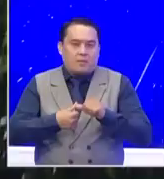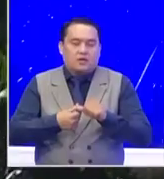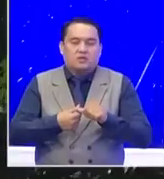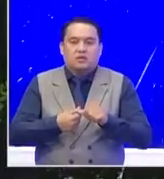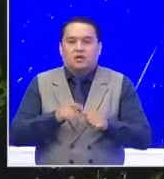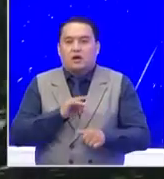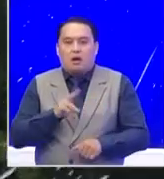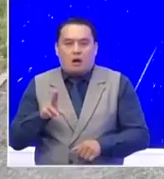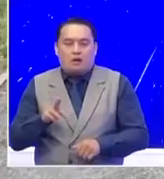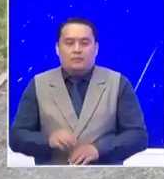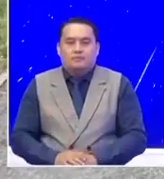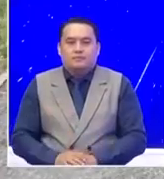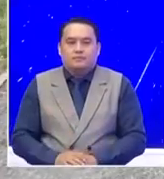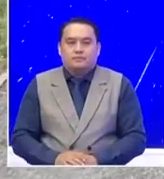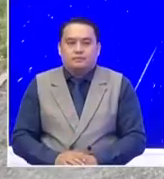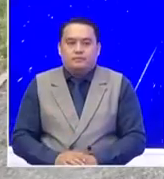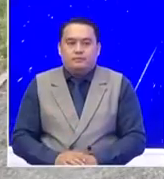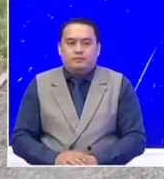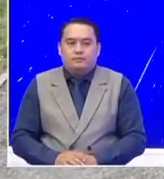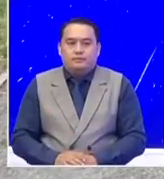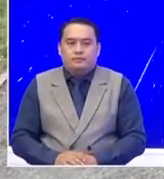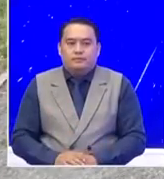на республиканских стартах.